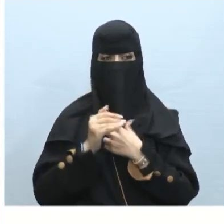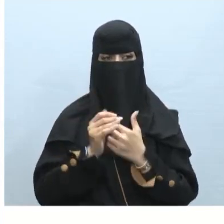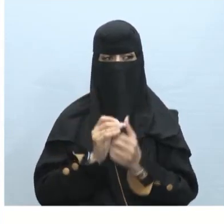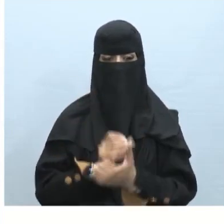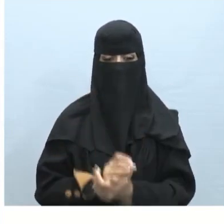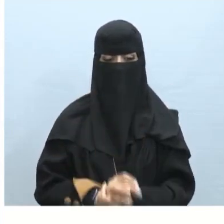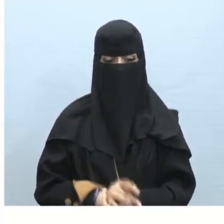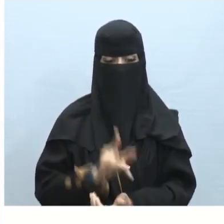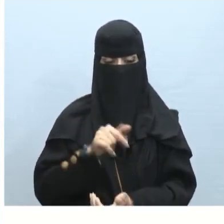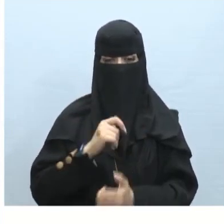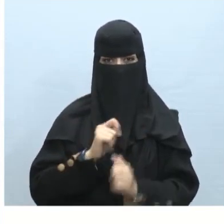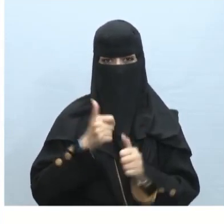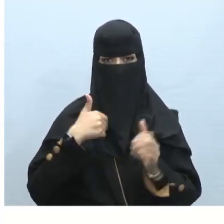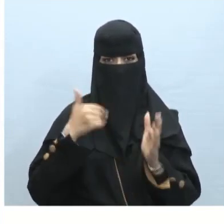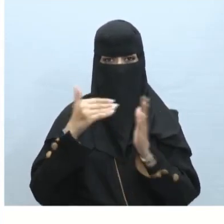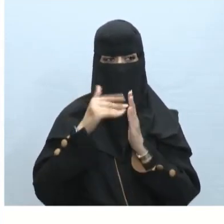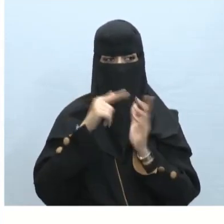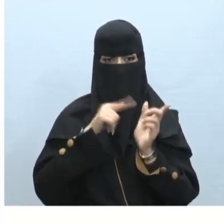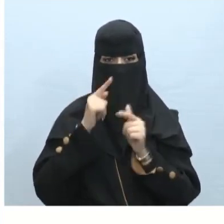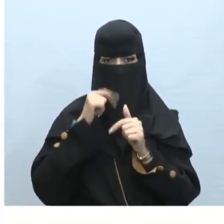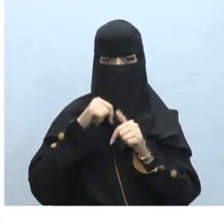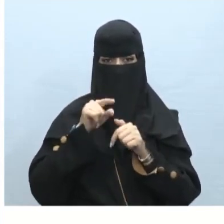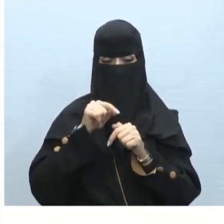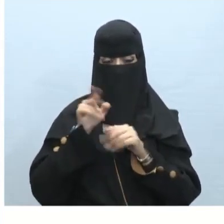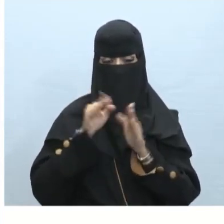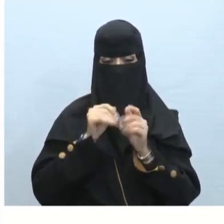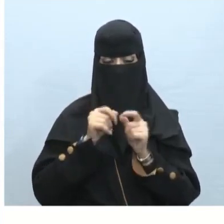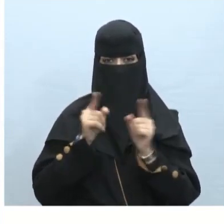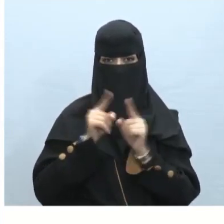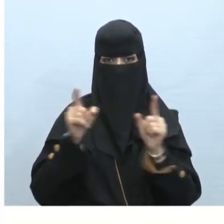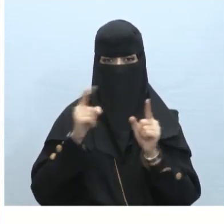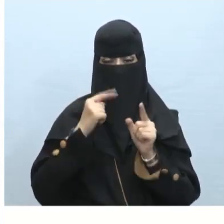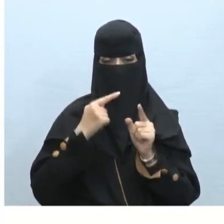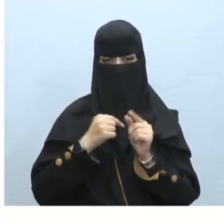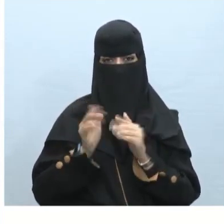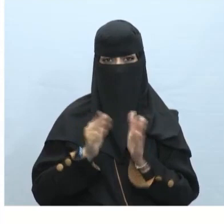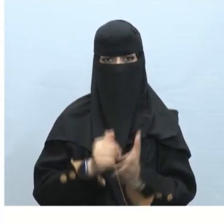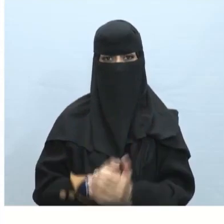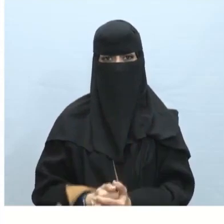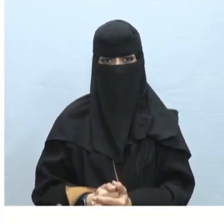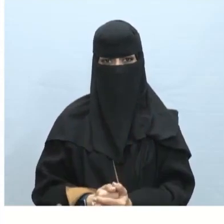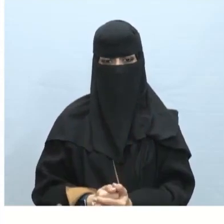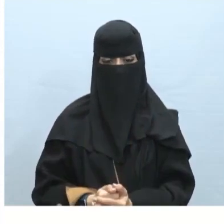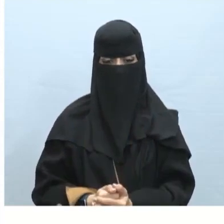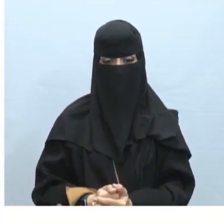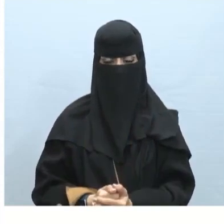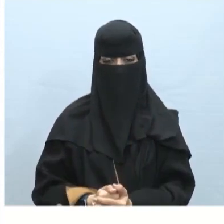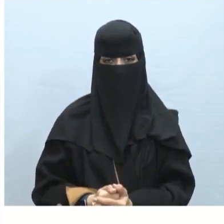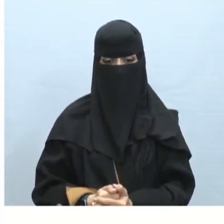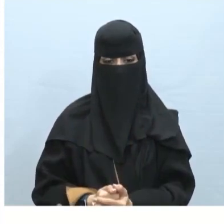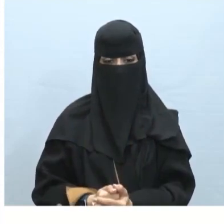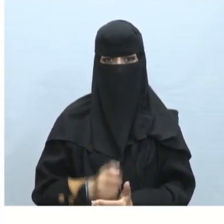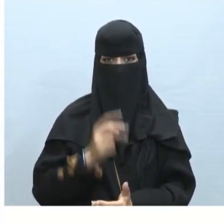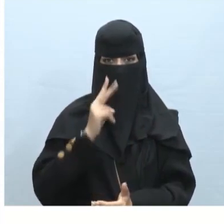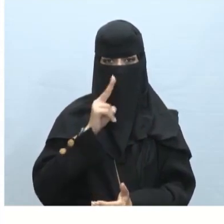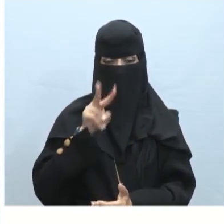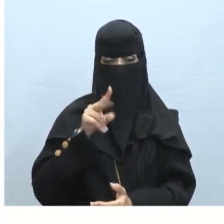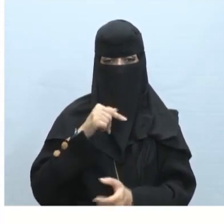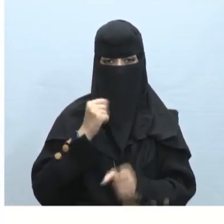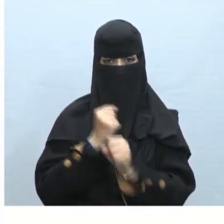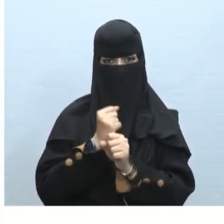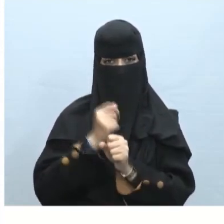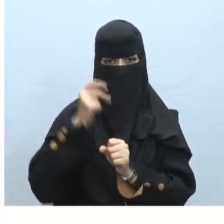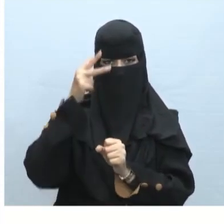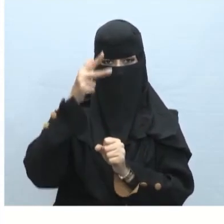الخارج حتى يصل رسم سمارت ارتي الى الحجم الذي تريد تطبيق عملي على تحرير رسم